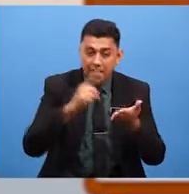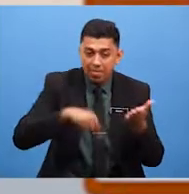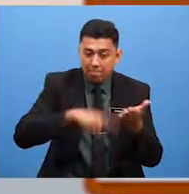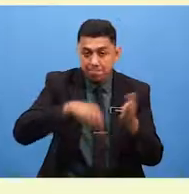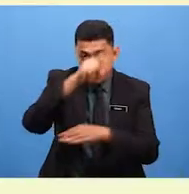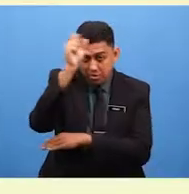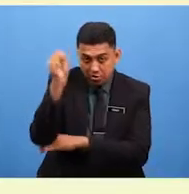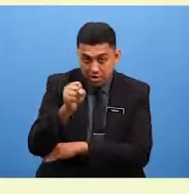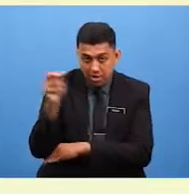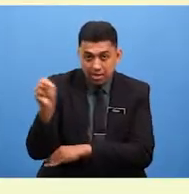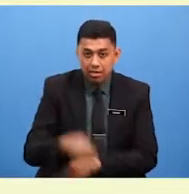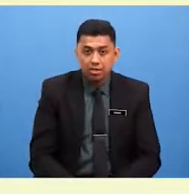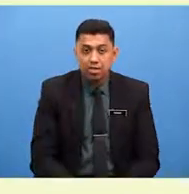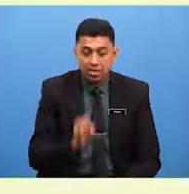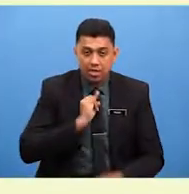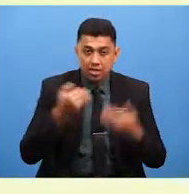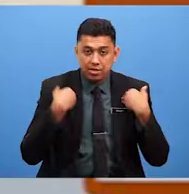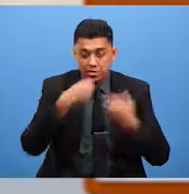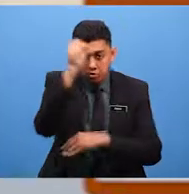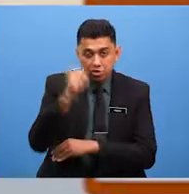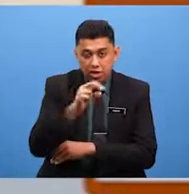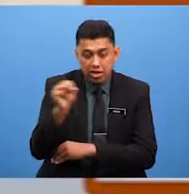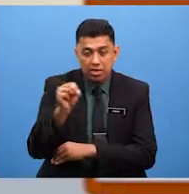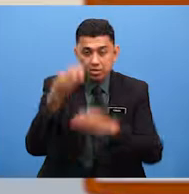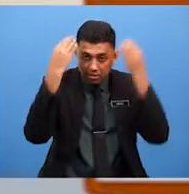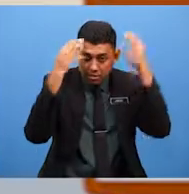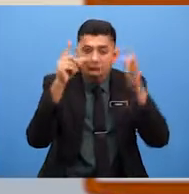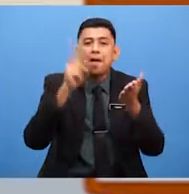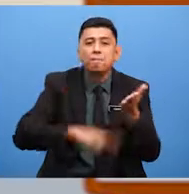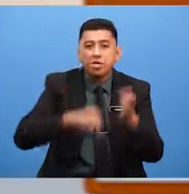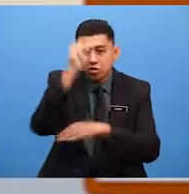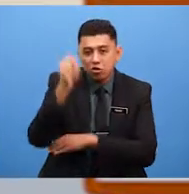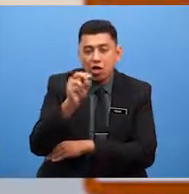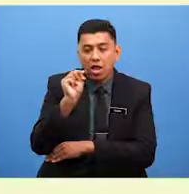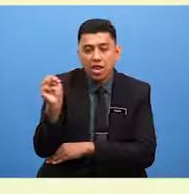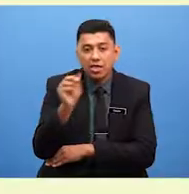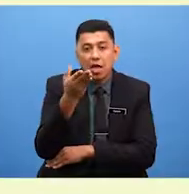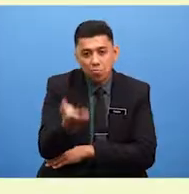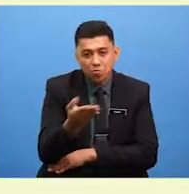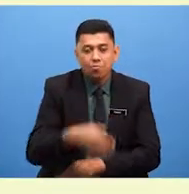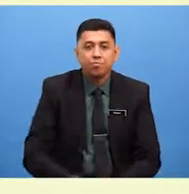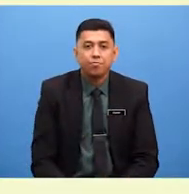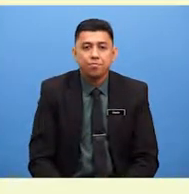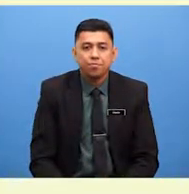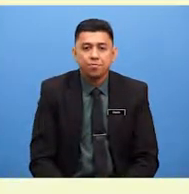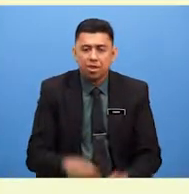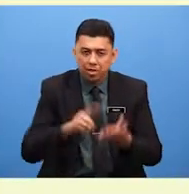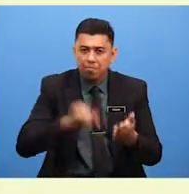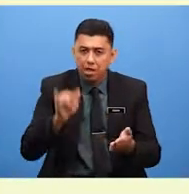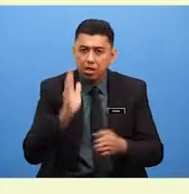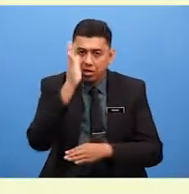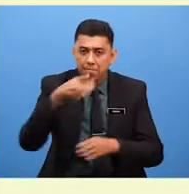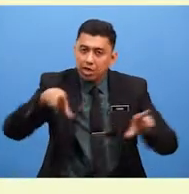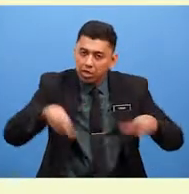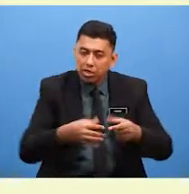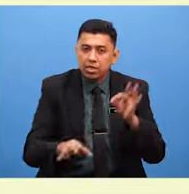soalan? Saya ada soalan, cikgu. Ya, apa soalan kamu, Alex? Cikgu, apa yang akan